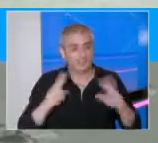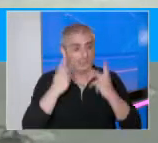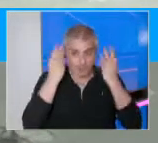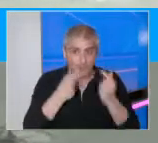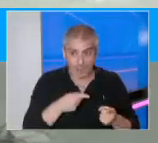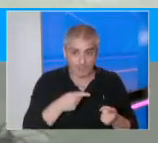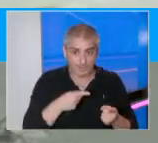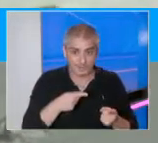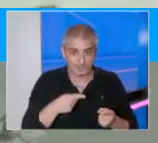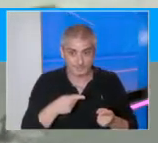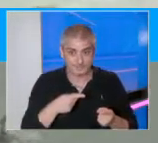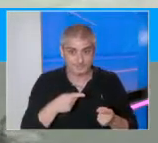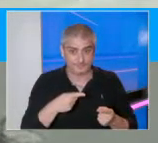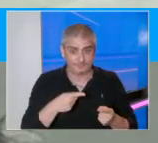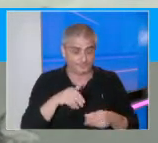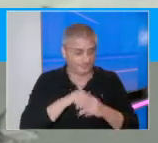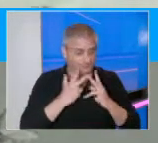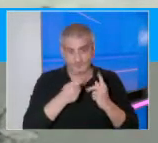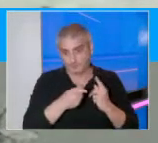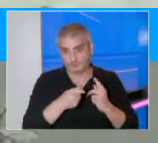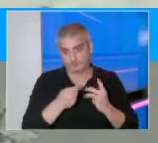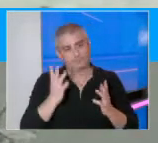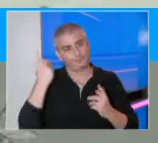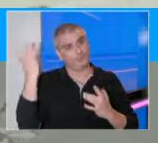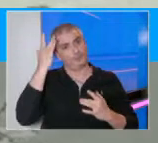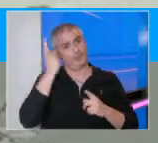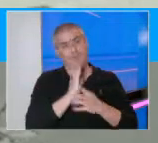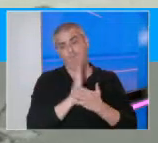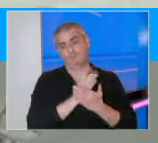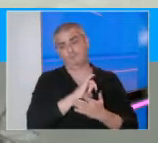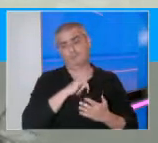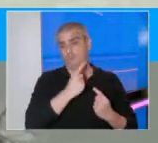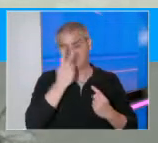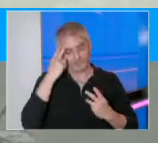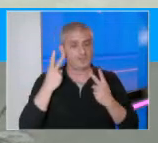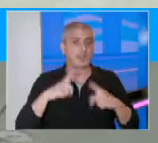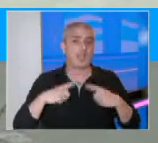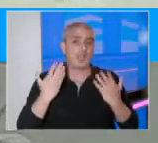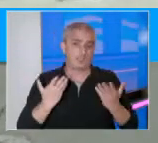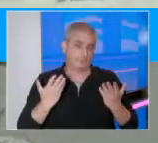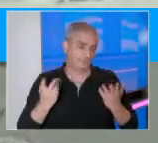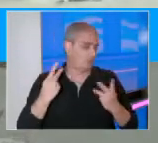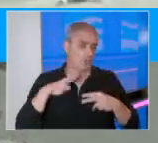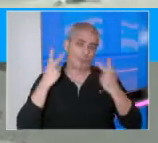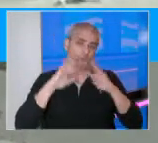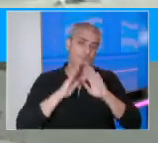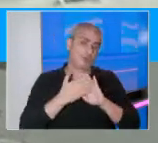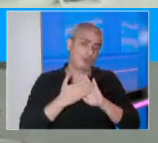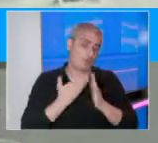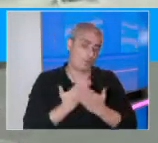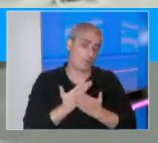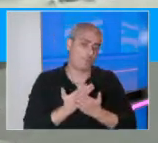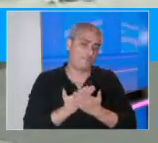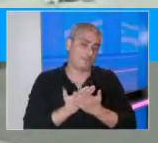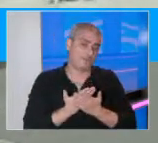החרדי בסיפור הזה לפחות תופס דין לעצמו ומבין שפיקוח נפש של הבנים והבנות הללו מעל הכל. העובדה היא